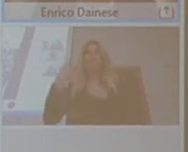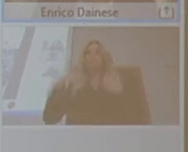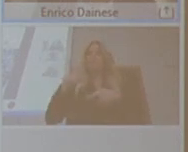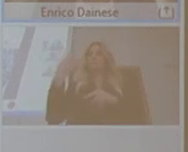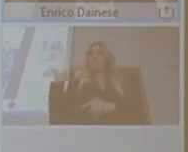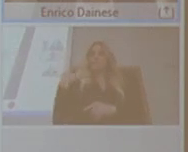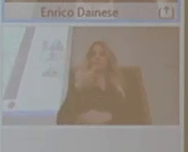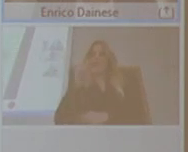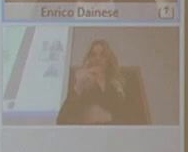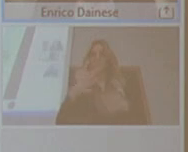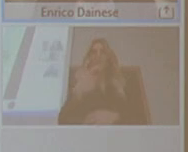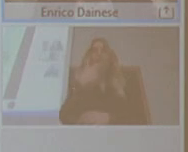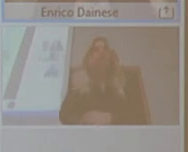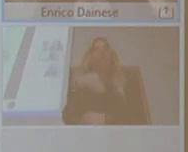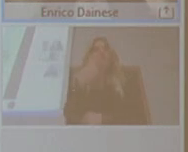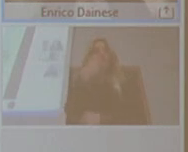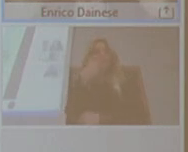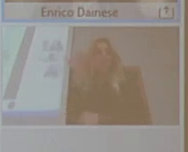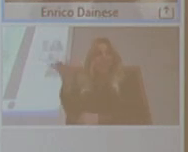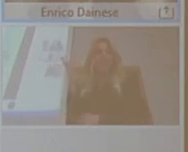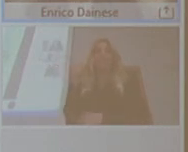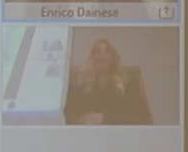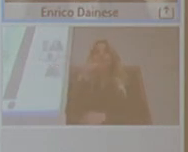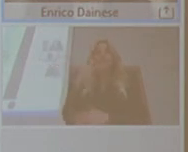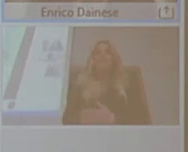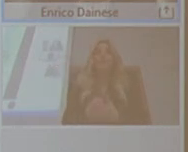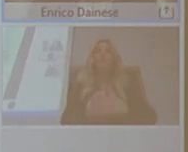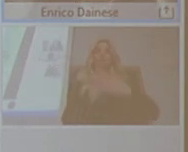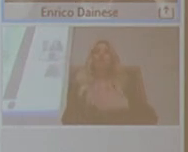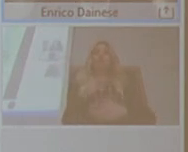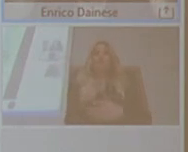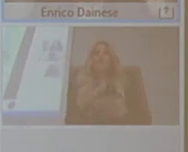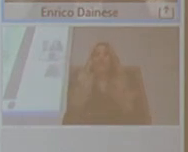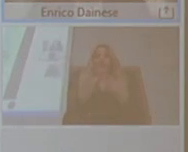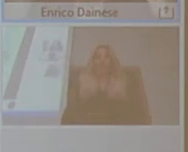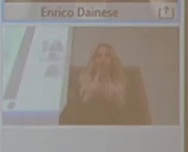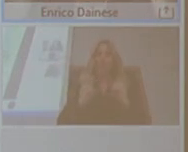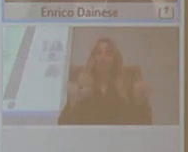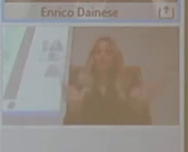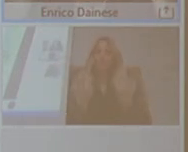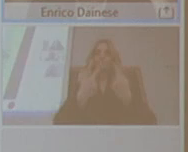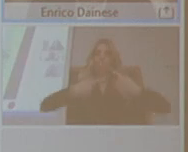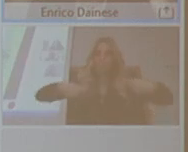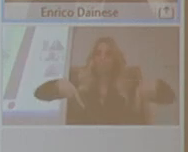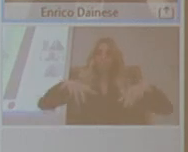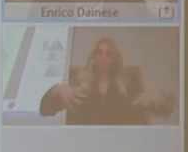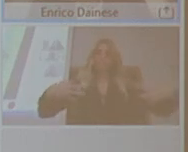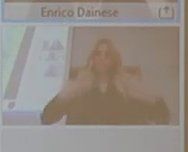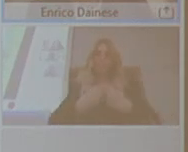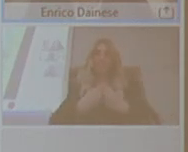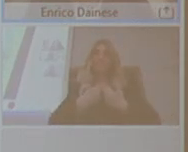a Teramo, ma anche sostenere il tavolo nell'ambito del Food System